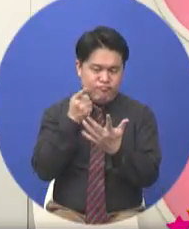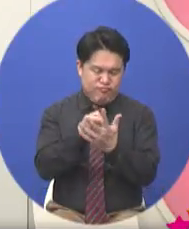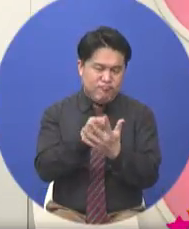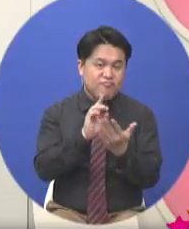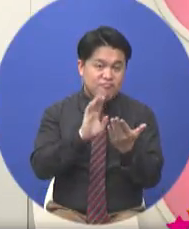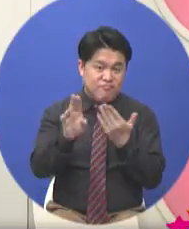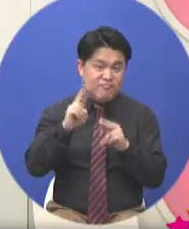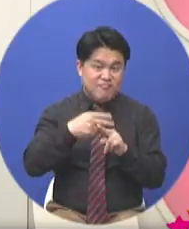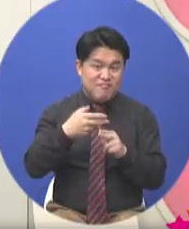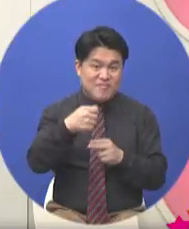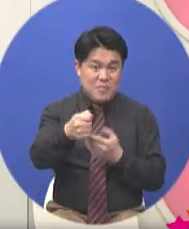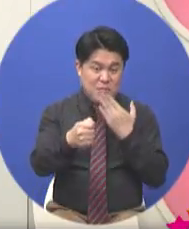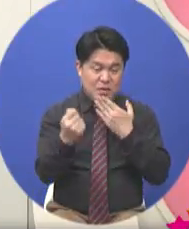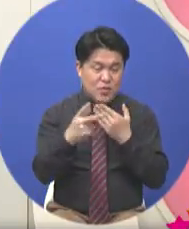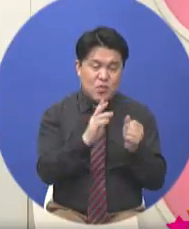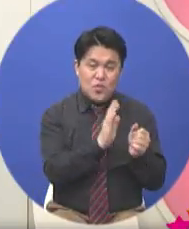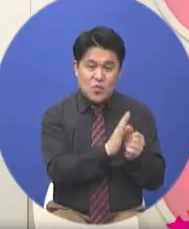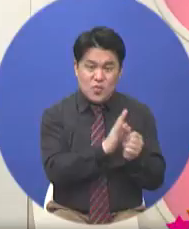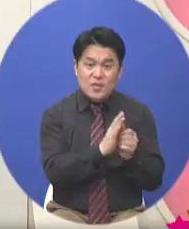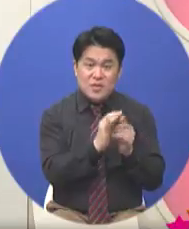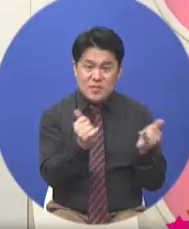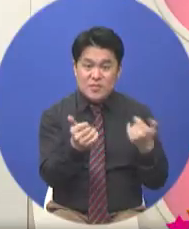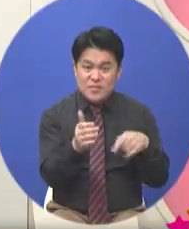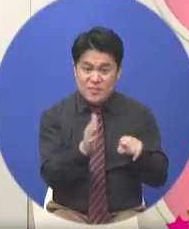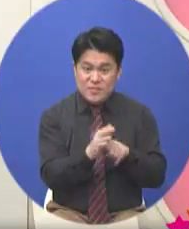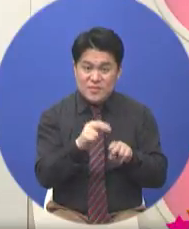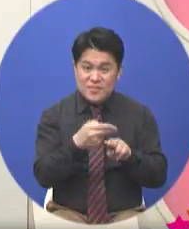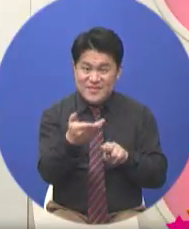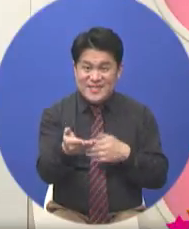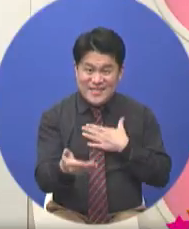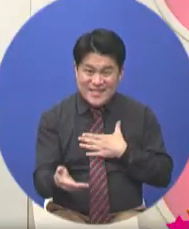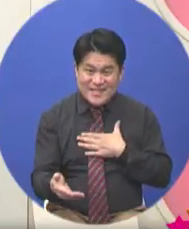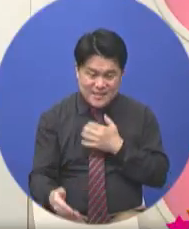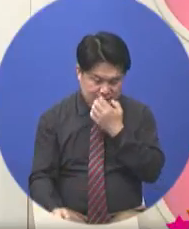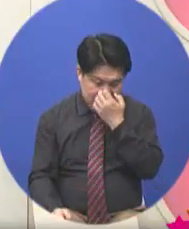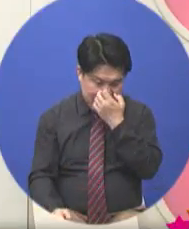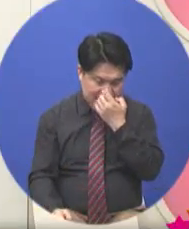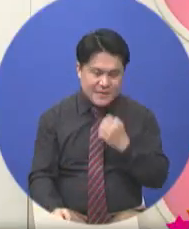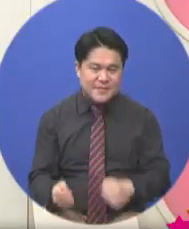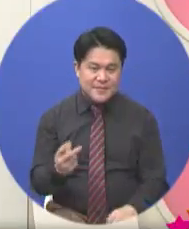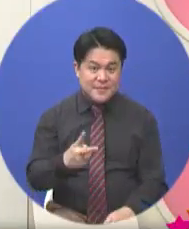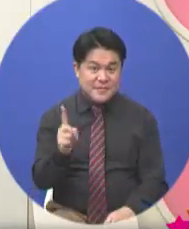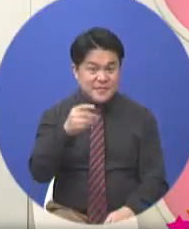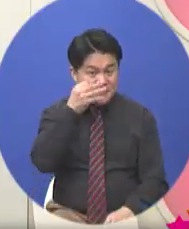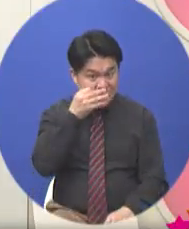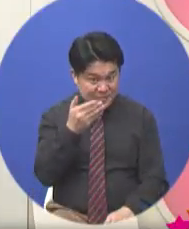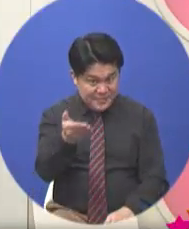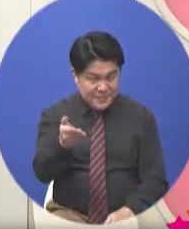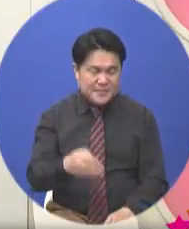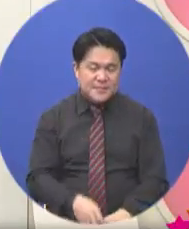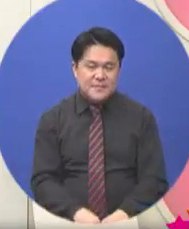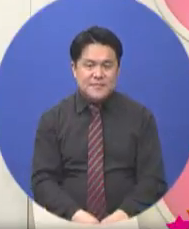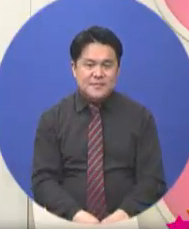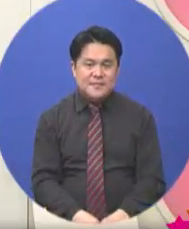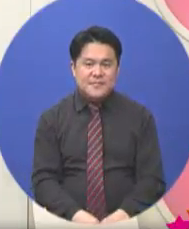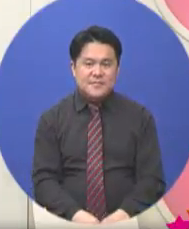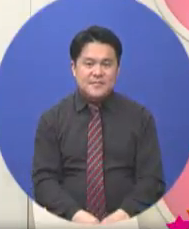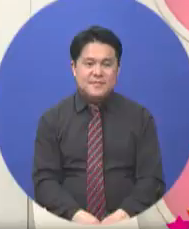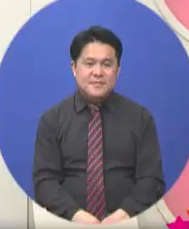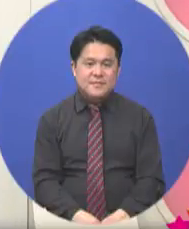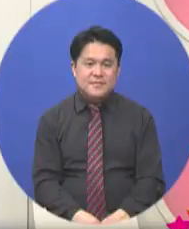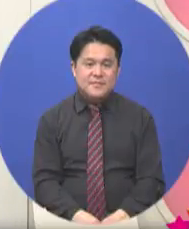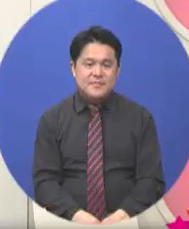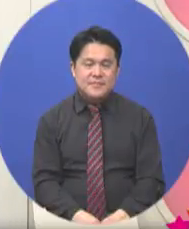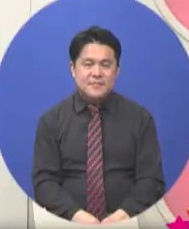통해서 네? 나눔 봉사하시는 분들을 위해서 다시 한번 시간여행 퀴즈를 보여드리겠습니다. 시간여행